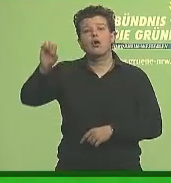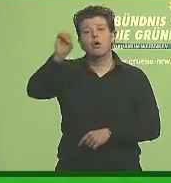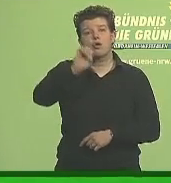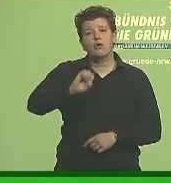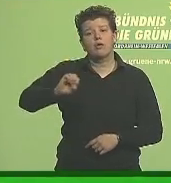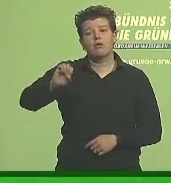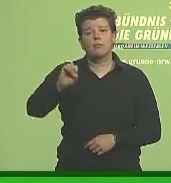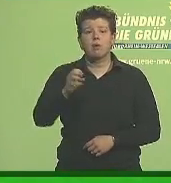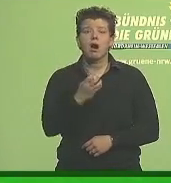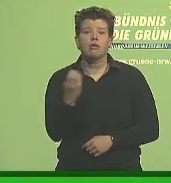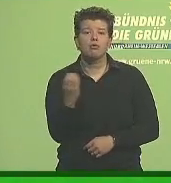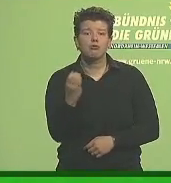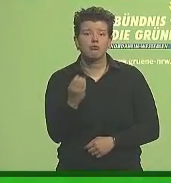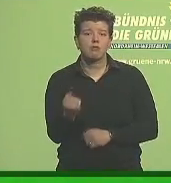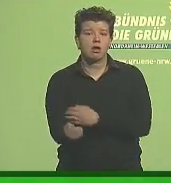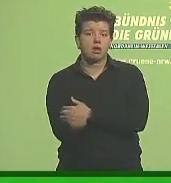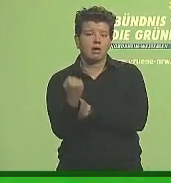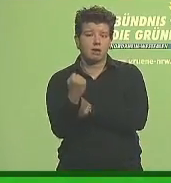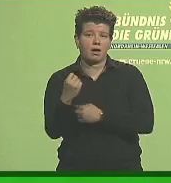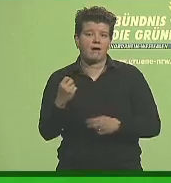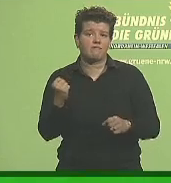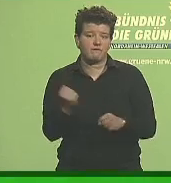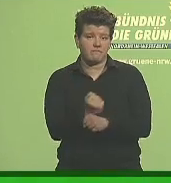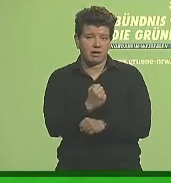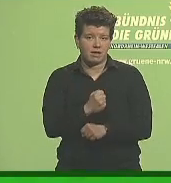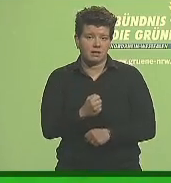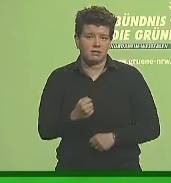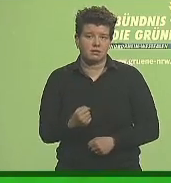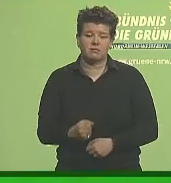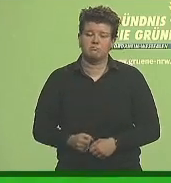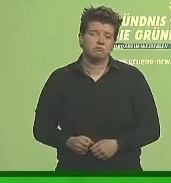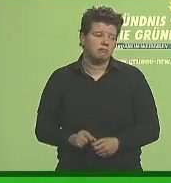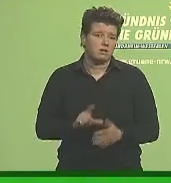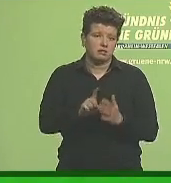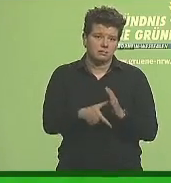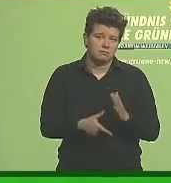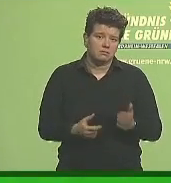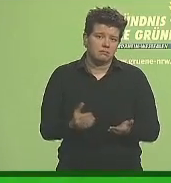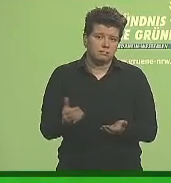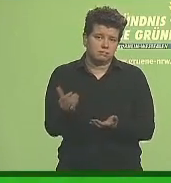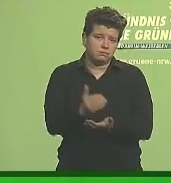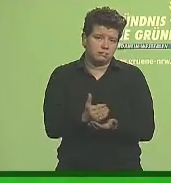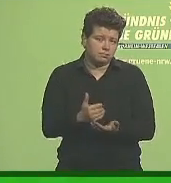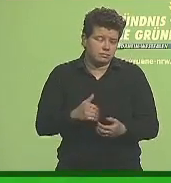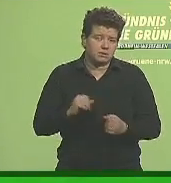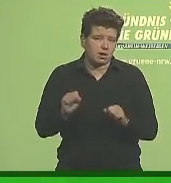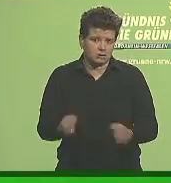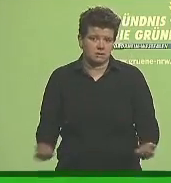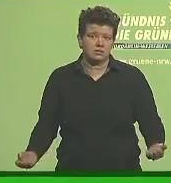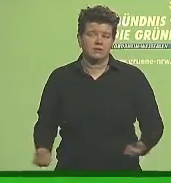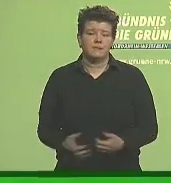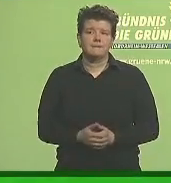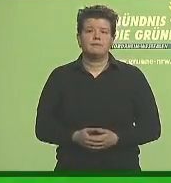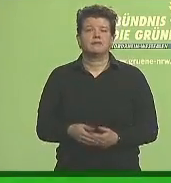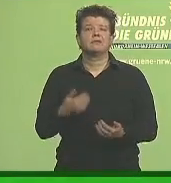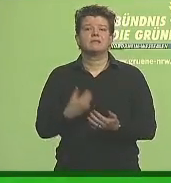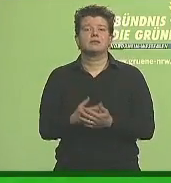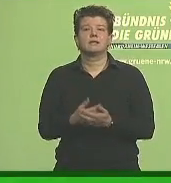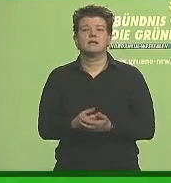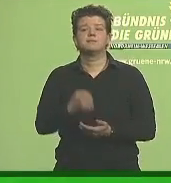sich Kohlekraftwerke nicht mehr. Da hat er völlig recht. Und ich sage, Herr Therium, nehmen Sie das auch endlich für